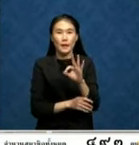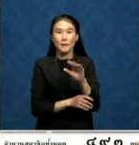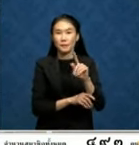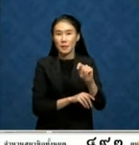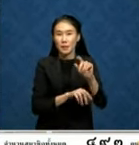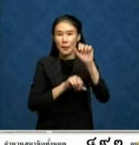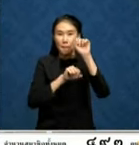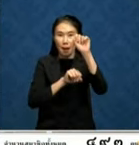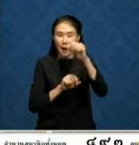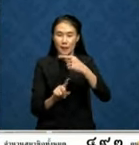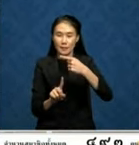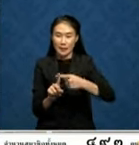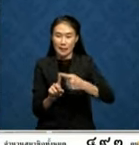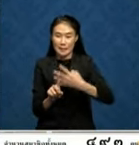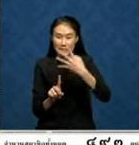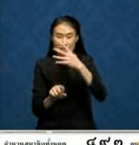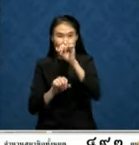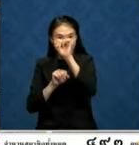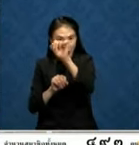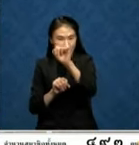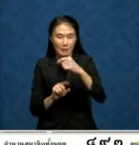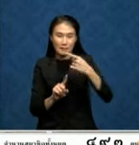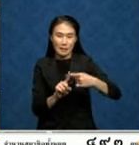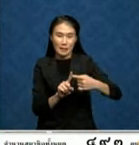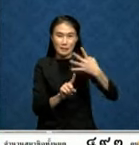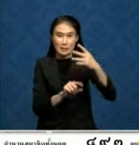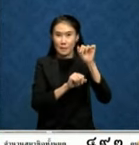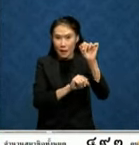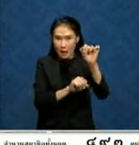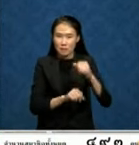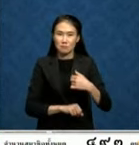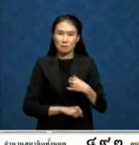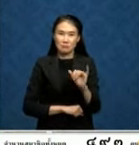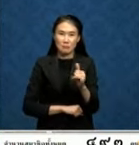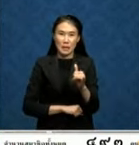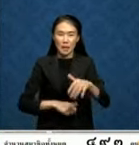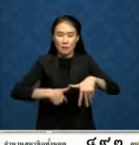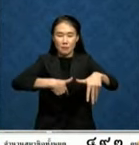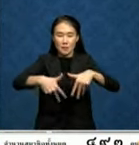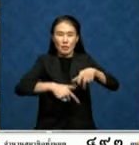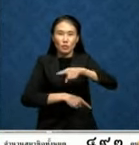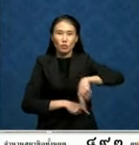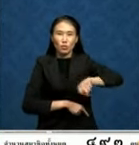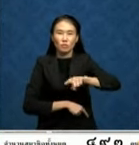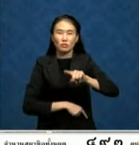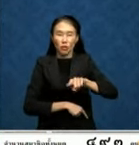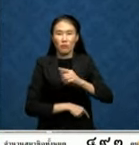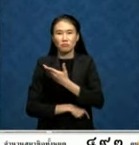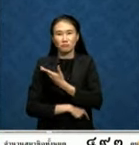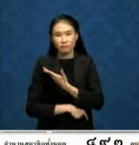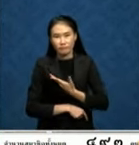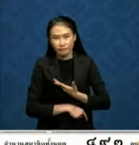กาศทุก4เดือนเนี่ยนะครับบางช่วงประชาชนก็ต้องรับสภาพแล้วก็แบกรับกับค่าไฟที่พุ่งสูง